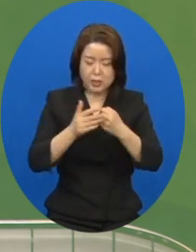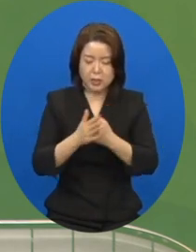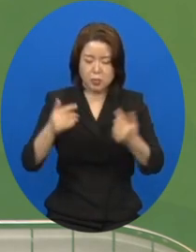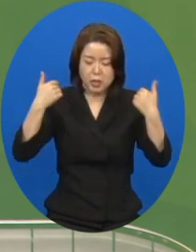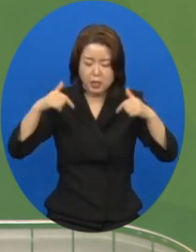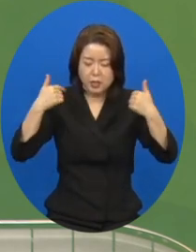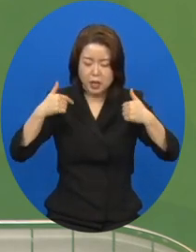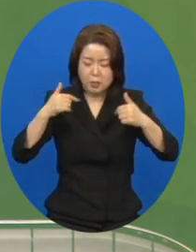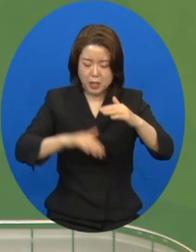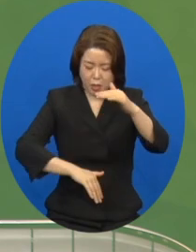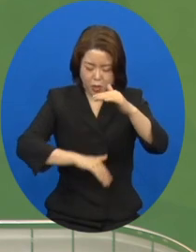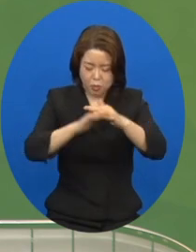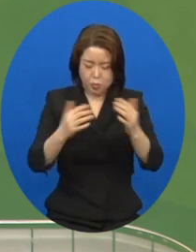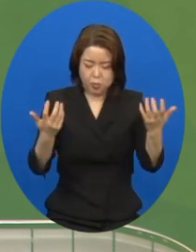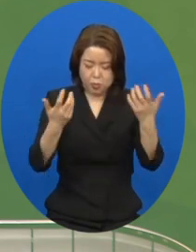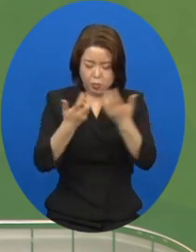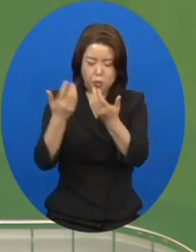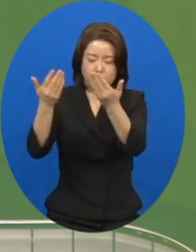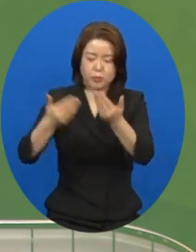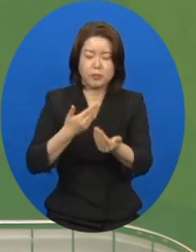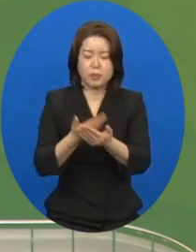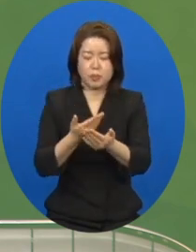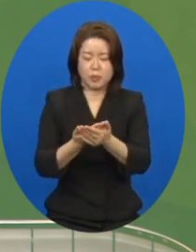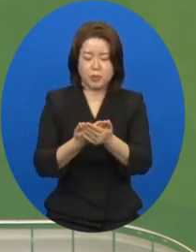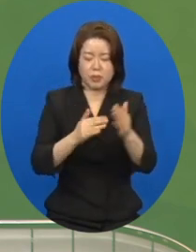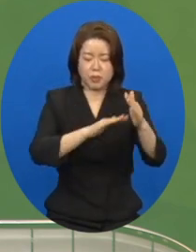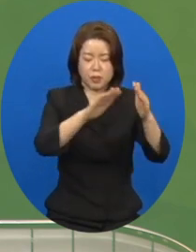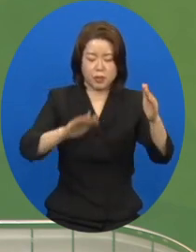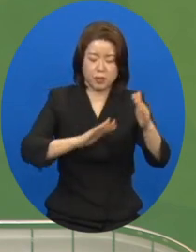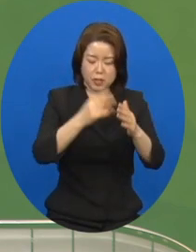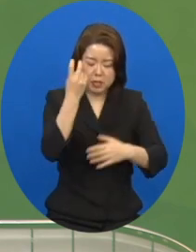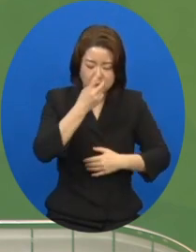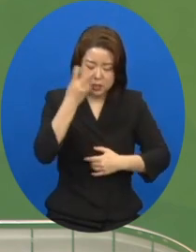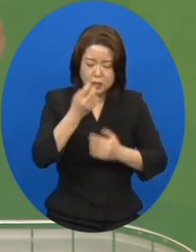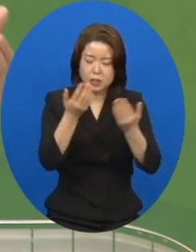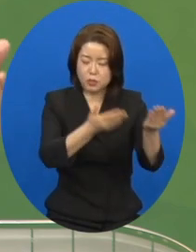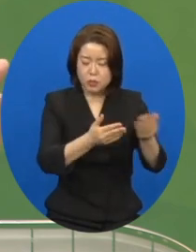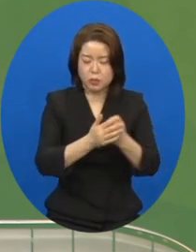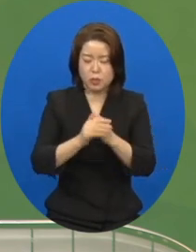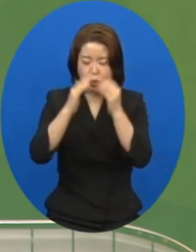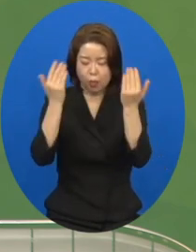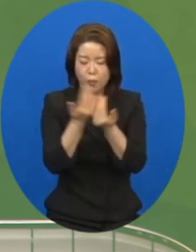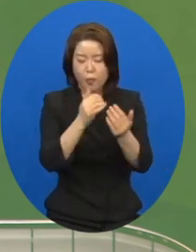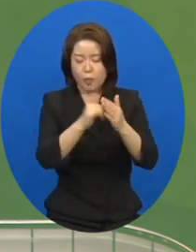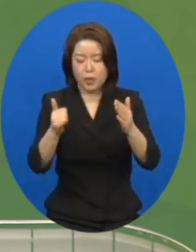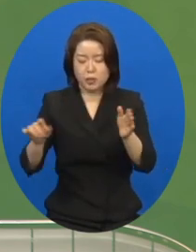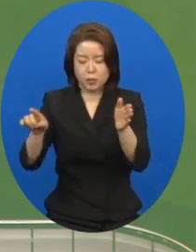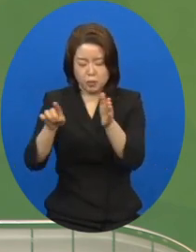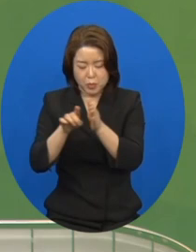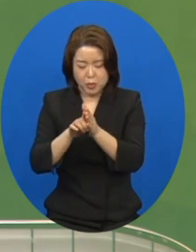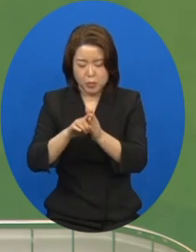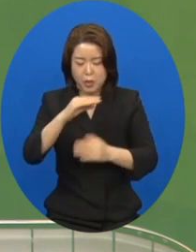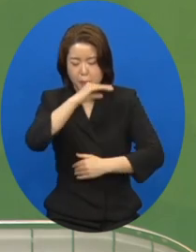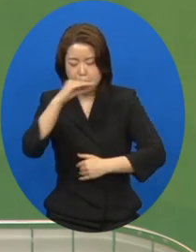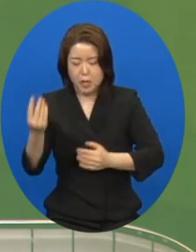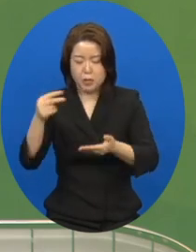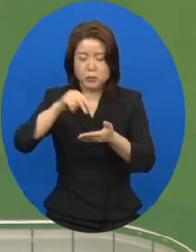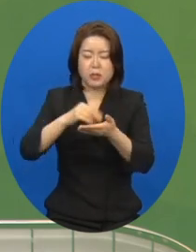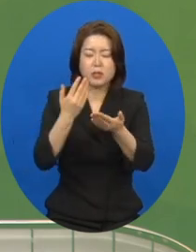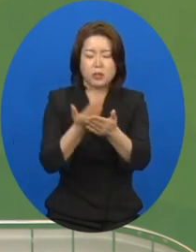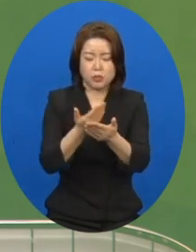날마다 체험을 주소서. 가정을 지켜주소서. 온 가족들이 다 믿음으로 바로 서게